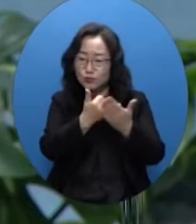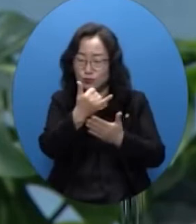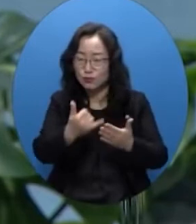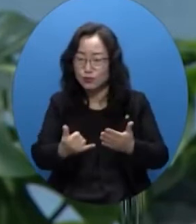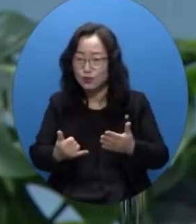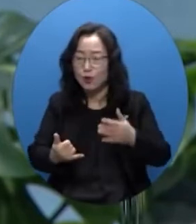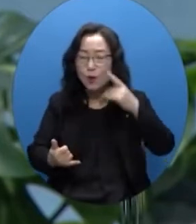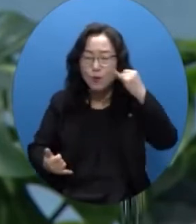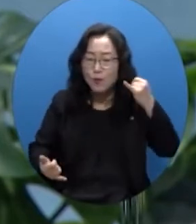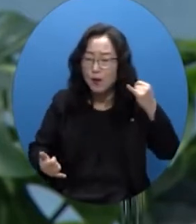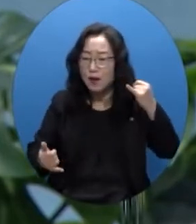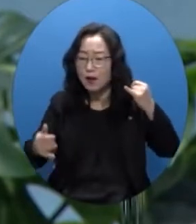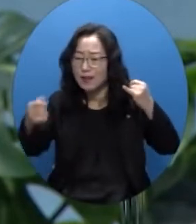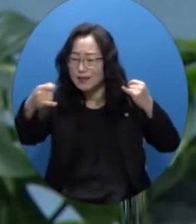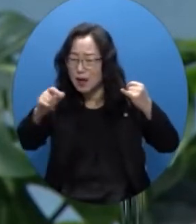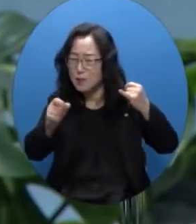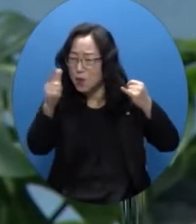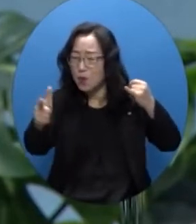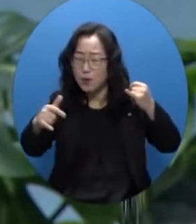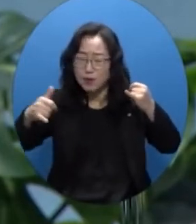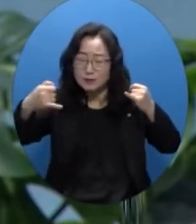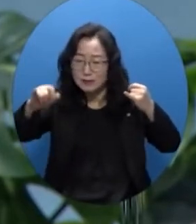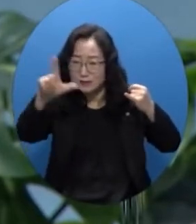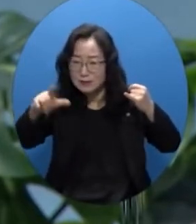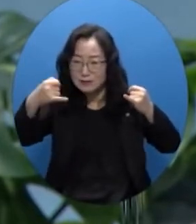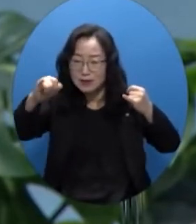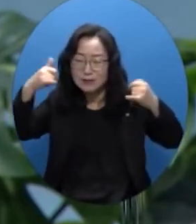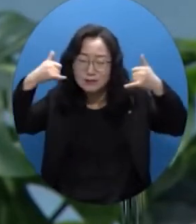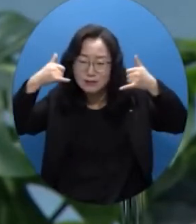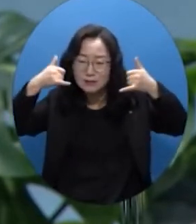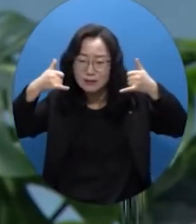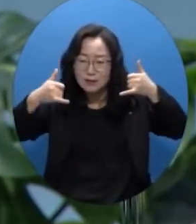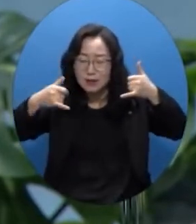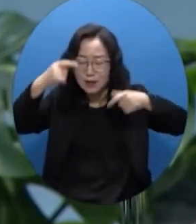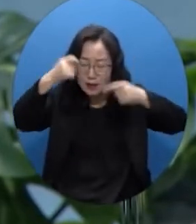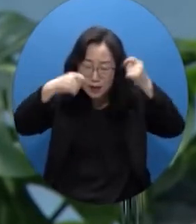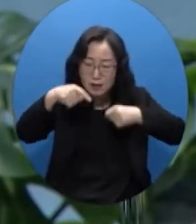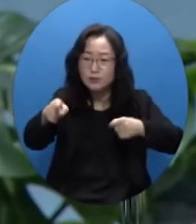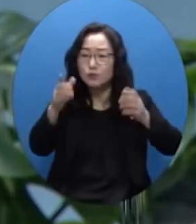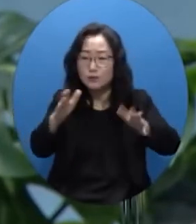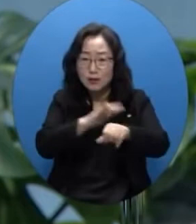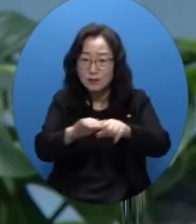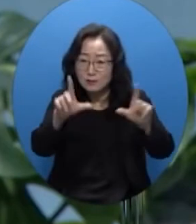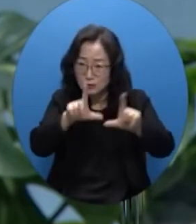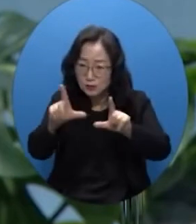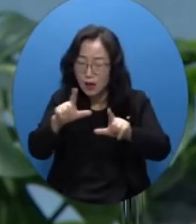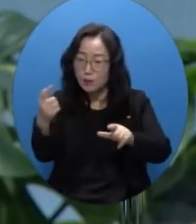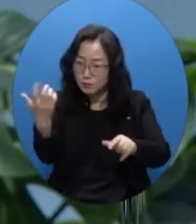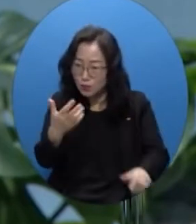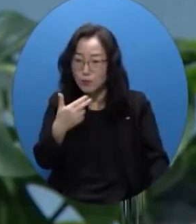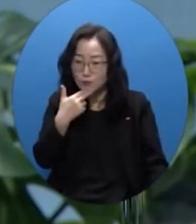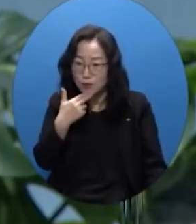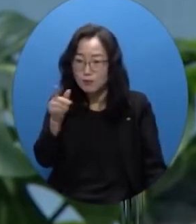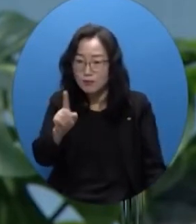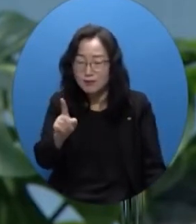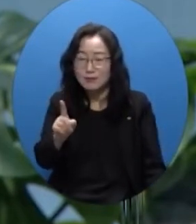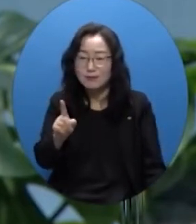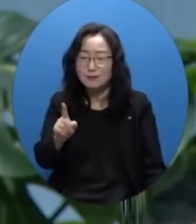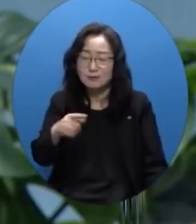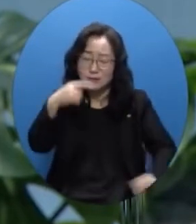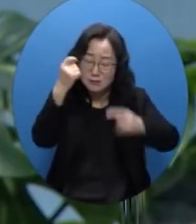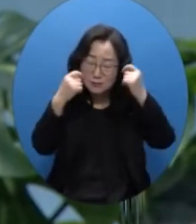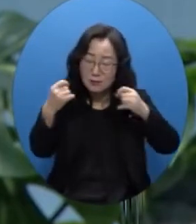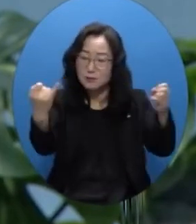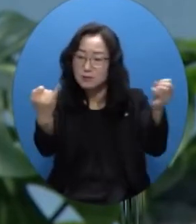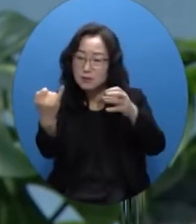연결되서 찾 오랜 그랬습니다 어머니 우리면 선호도 그동안 잘 치는지 어떻게 지냈니 아픈 데가 없네요 울면서